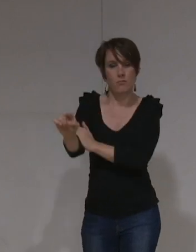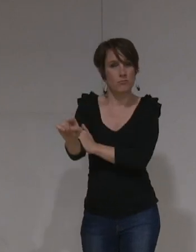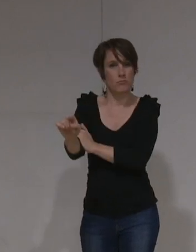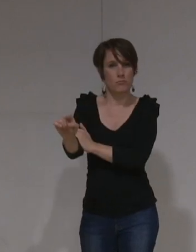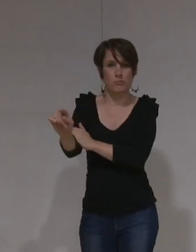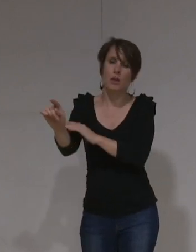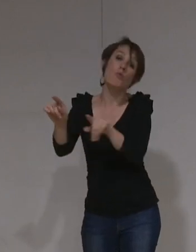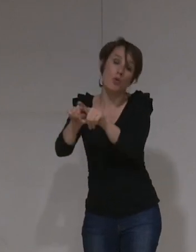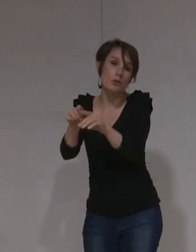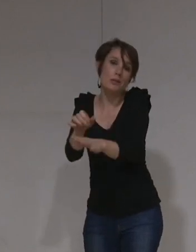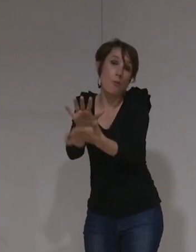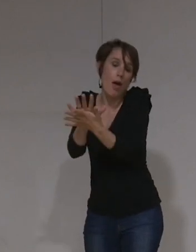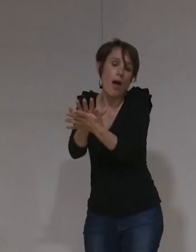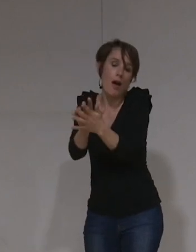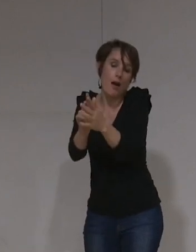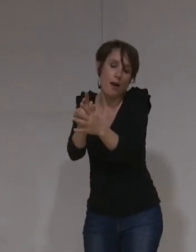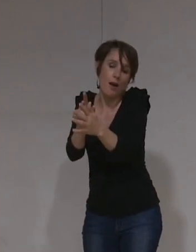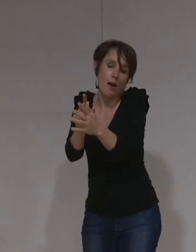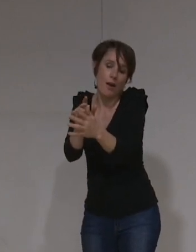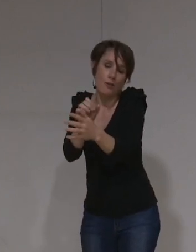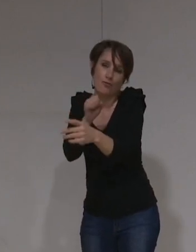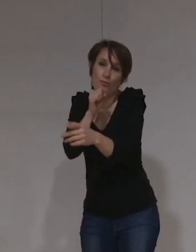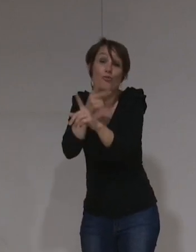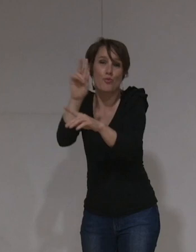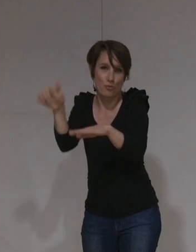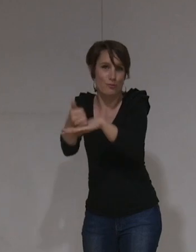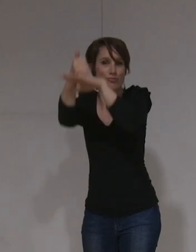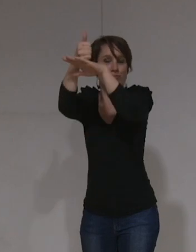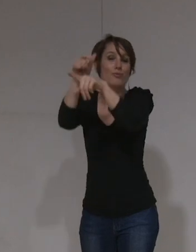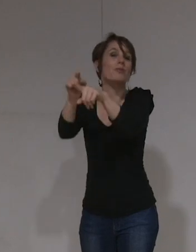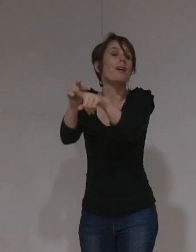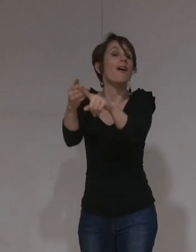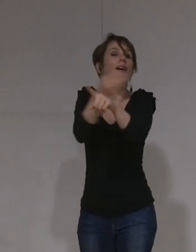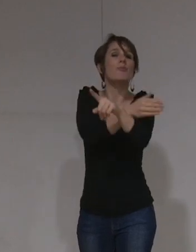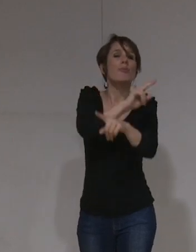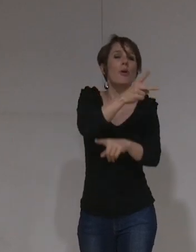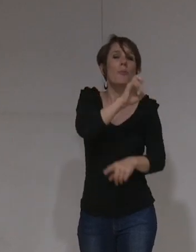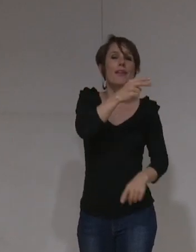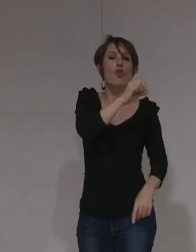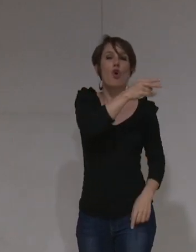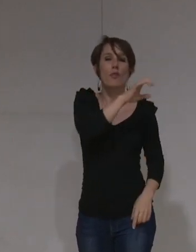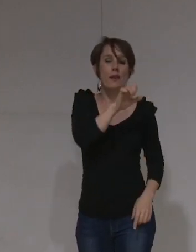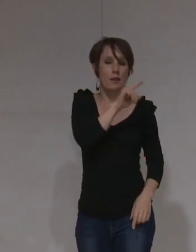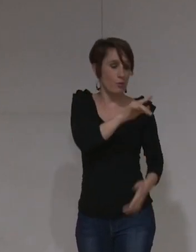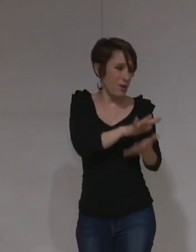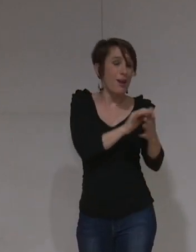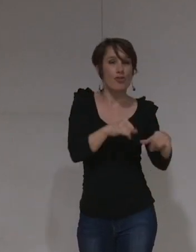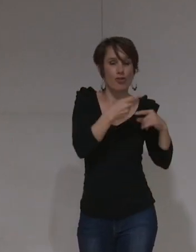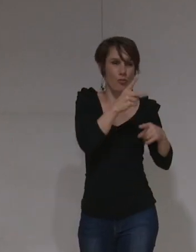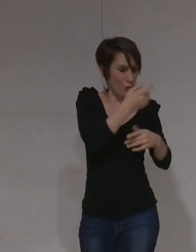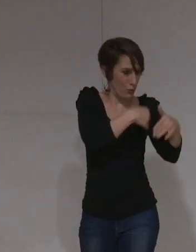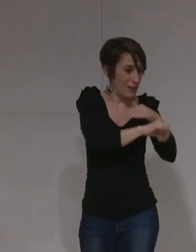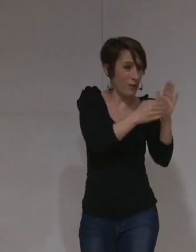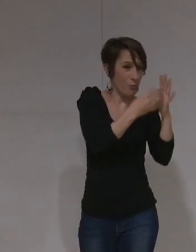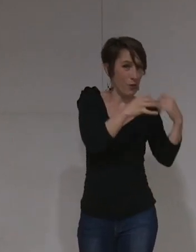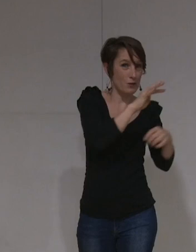l'îné on a présenté avec pénon le le benjamin du mouvement Penon est né en 1947